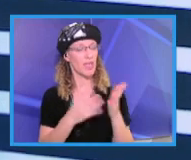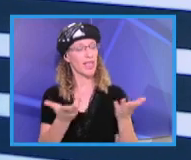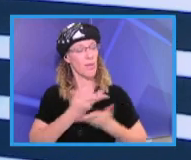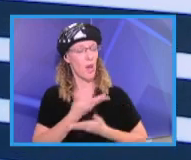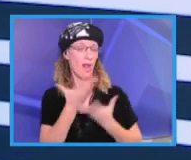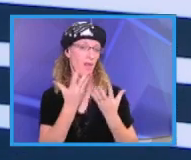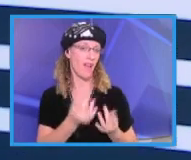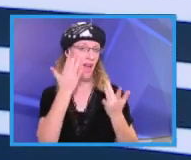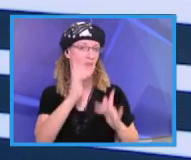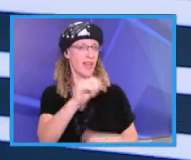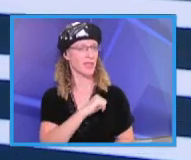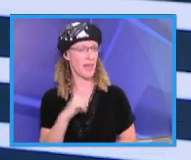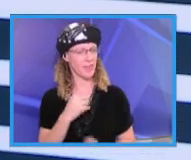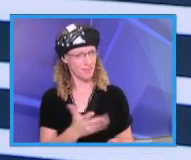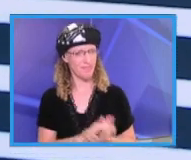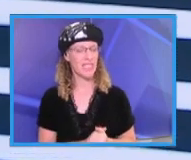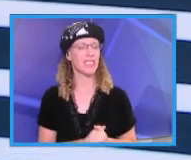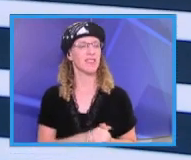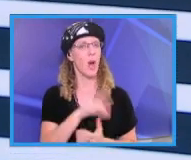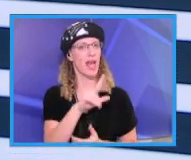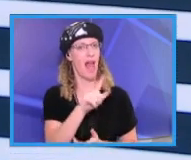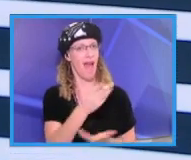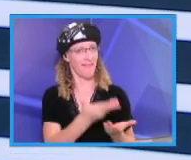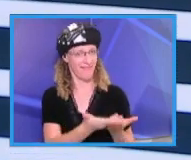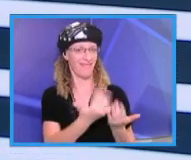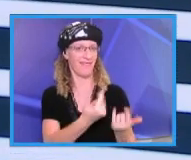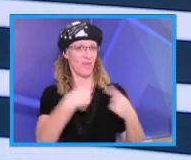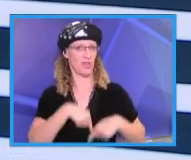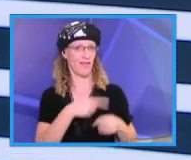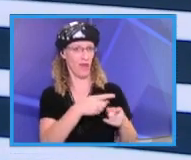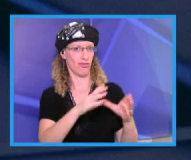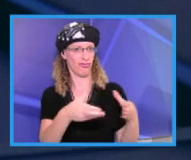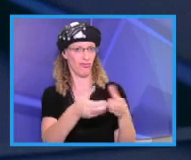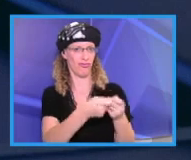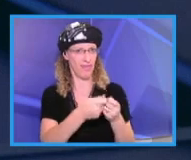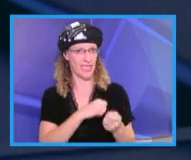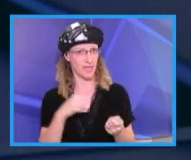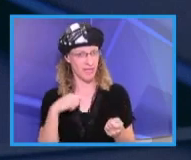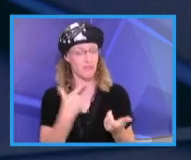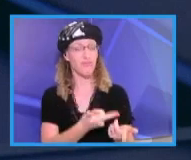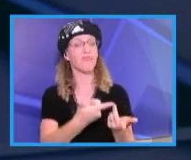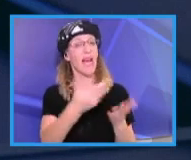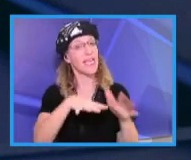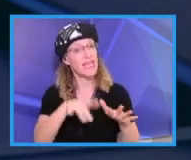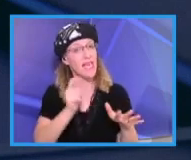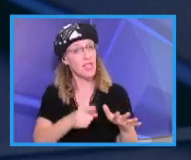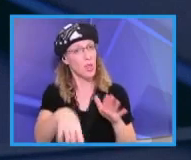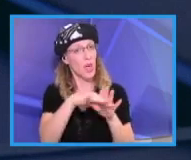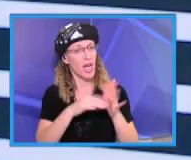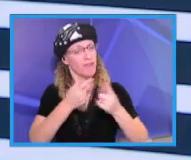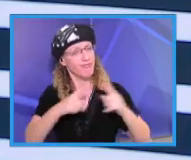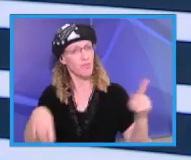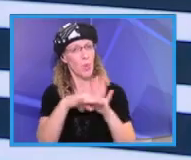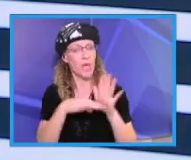לטובת העצמאים. רועי, הכנסת הזאת בעצם היא כנסת מאוד מאוד חברתית, והיא חוקקה הרבה חוקים, חלקם בעצם